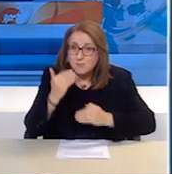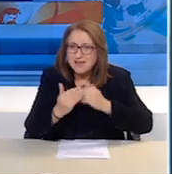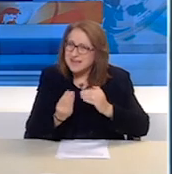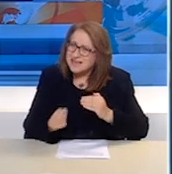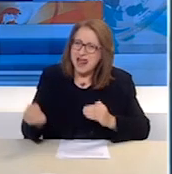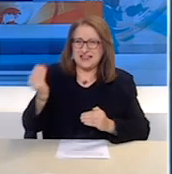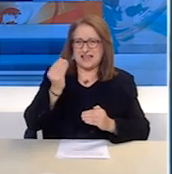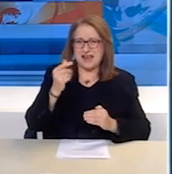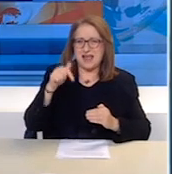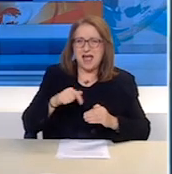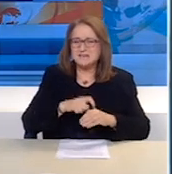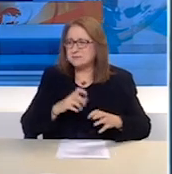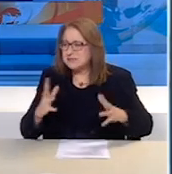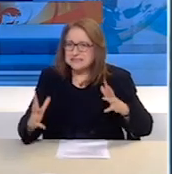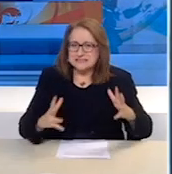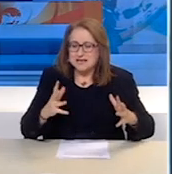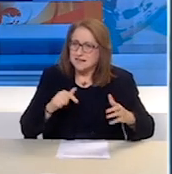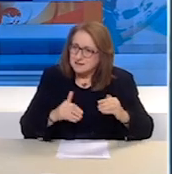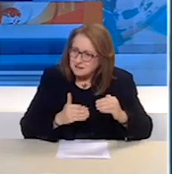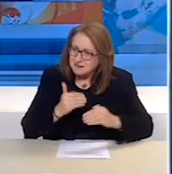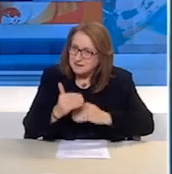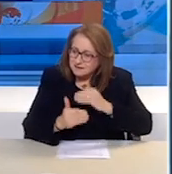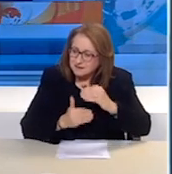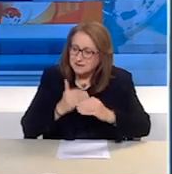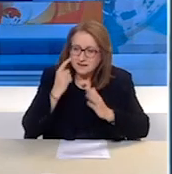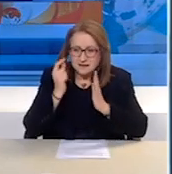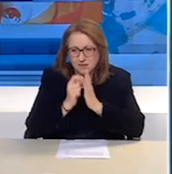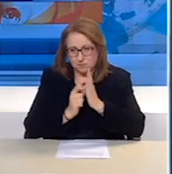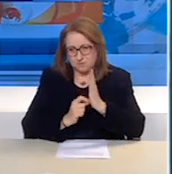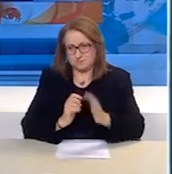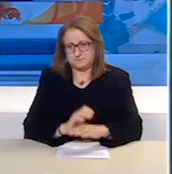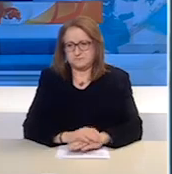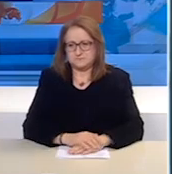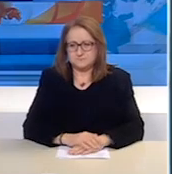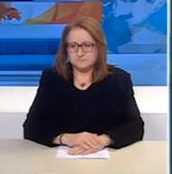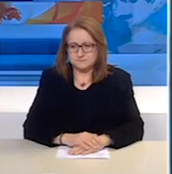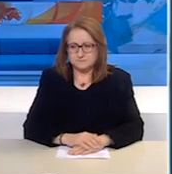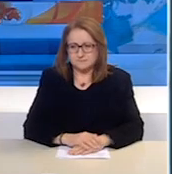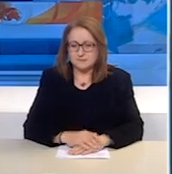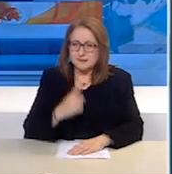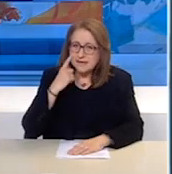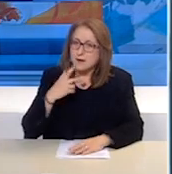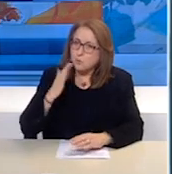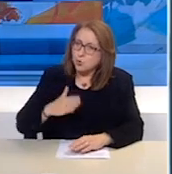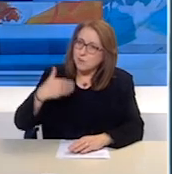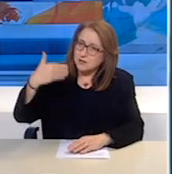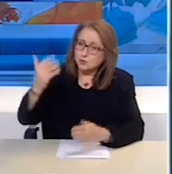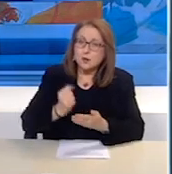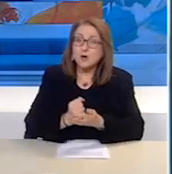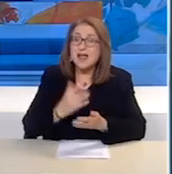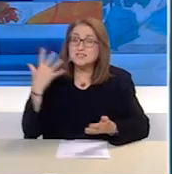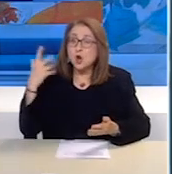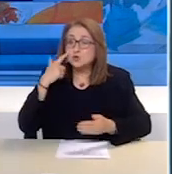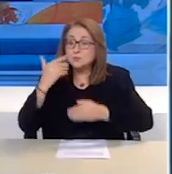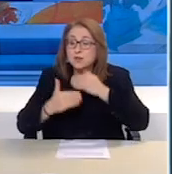καλύτερη πρόβλεψη στο μαθηματικό μας μοντέλο, στις μαθηματικές μας εκτιμήσεις, οι οποίες είναι πολύτιμες για την αξιολόγηση της επιστροφής μας στη